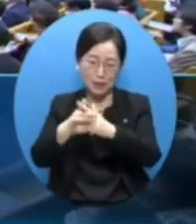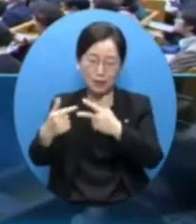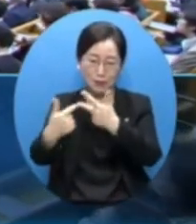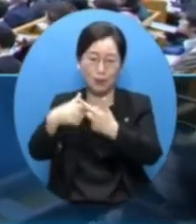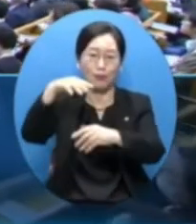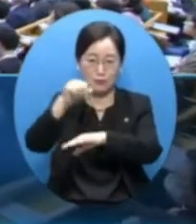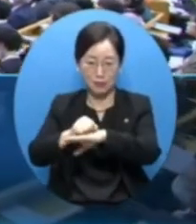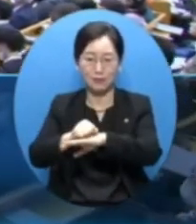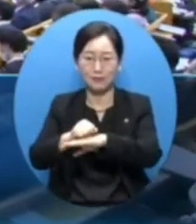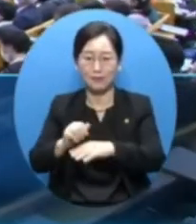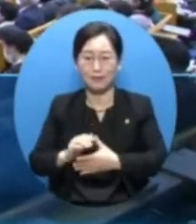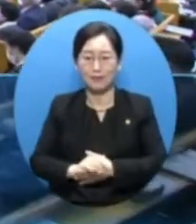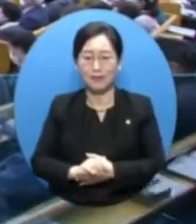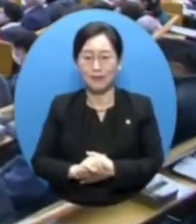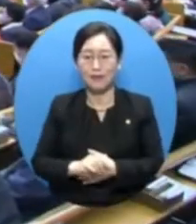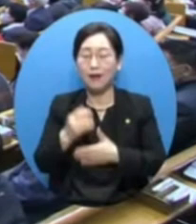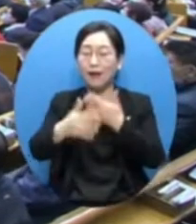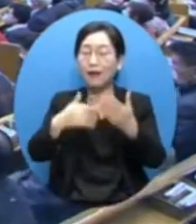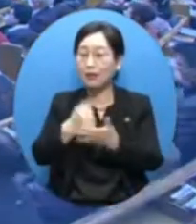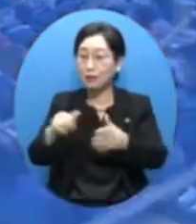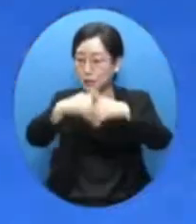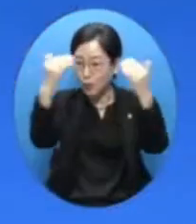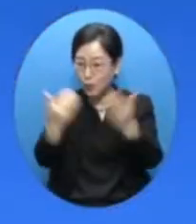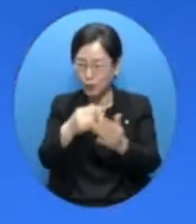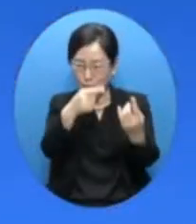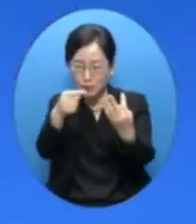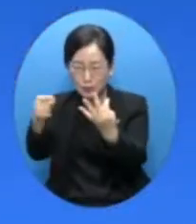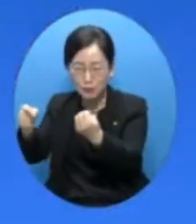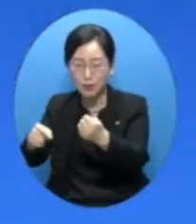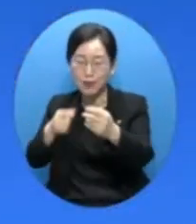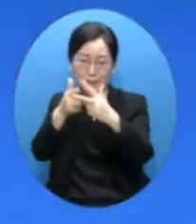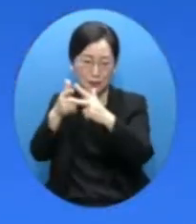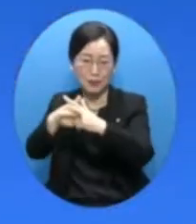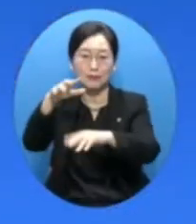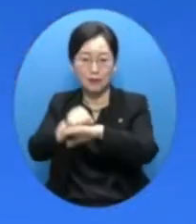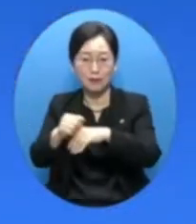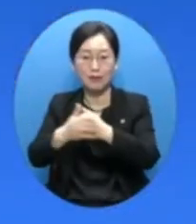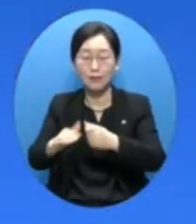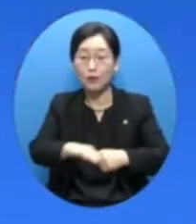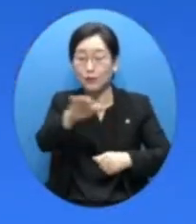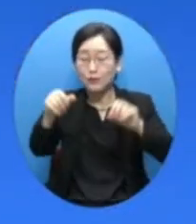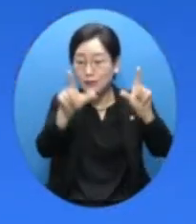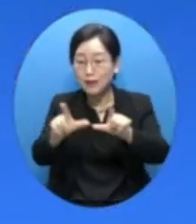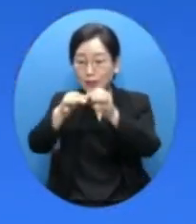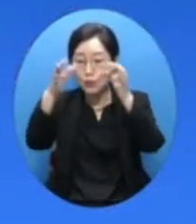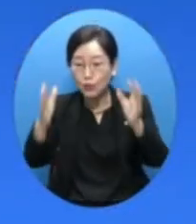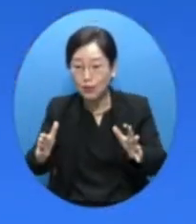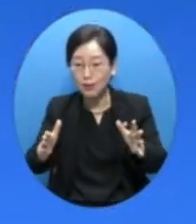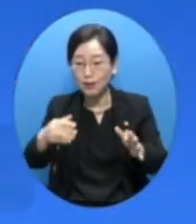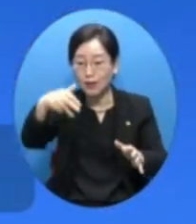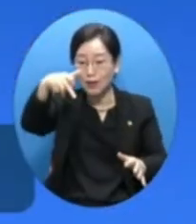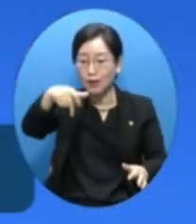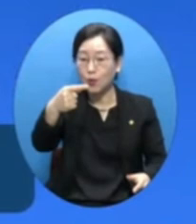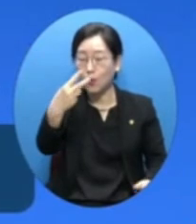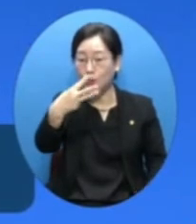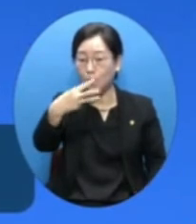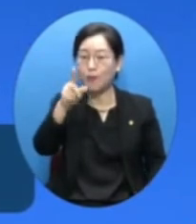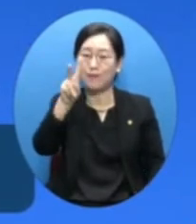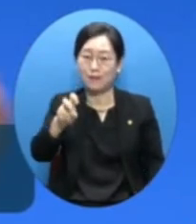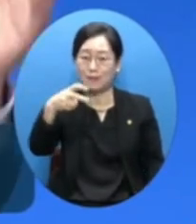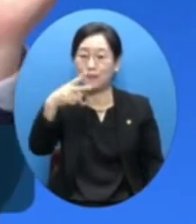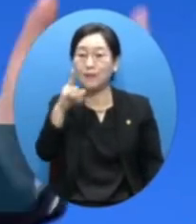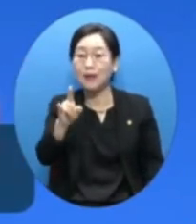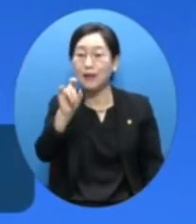없으시니이다. 하나님께서 우리의 모든 것을 알고 계십니다. 그렇기 때문에 우리는 일생 살아온 동안 코람되어 하나님 앞에서의 신앙을 갖고